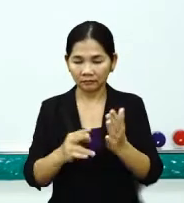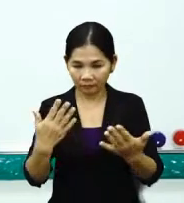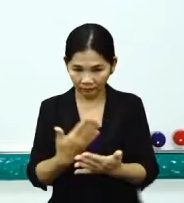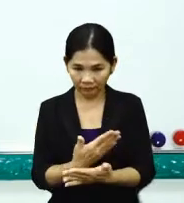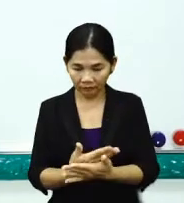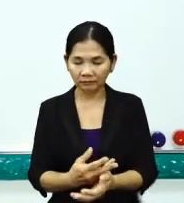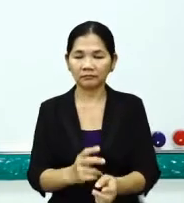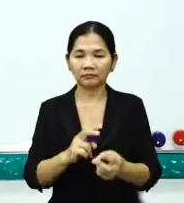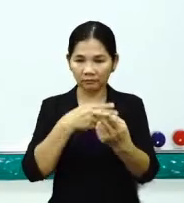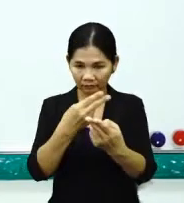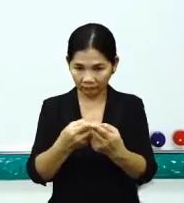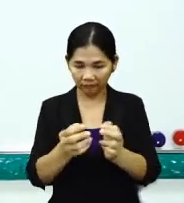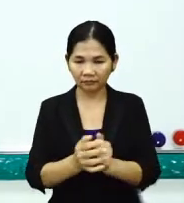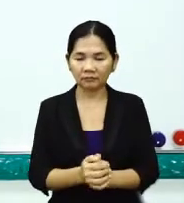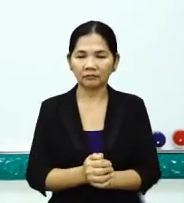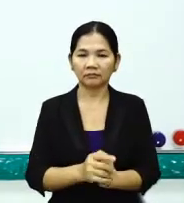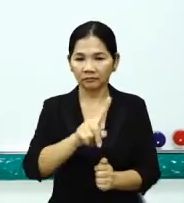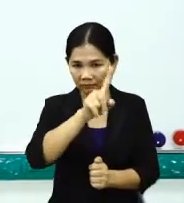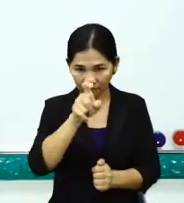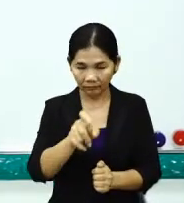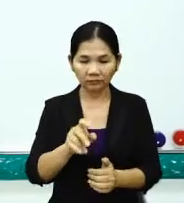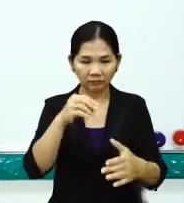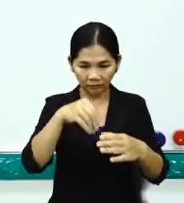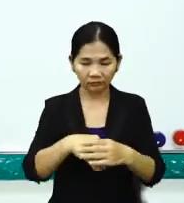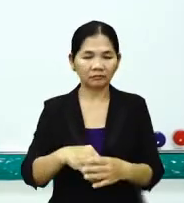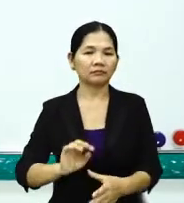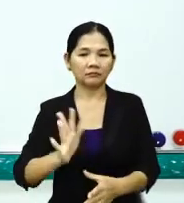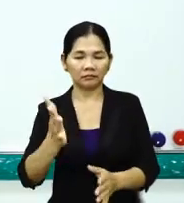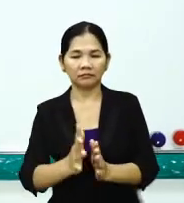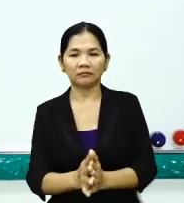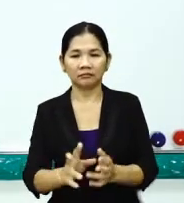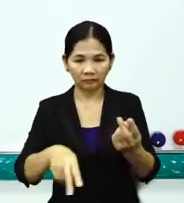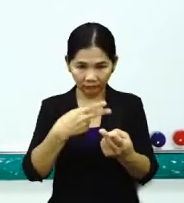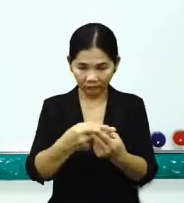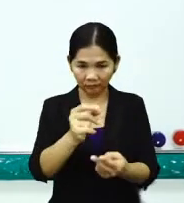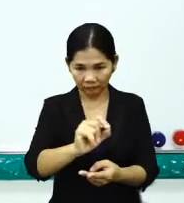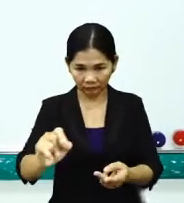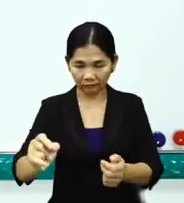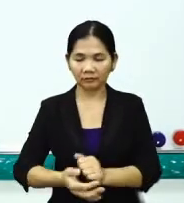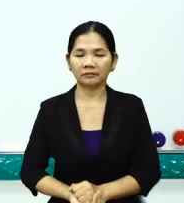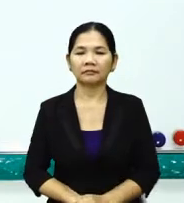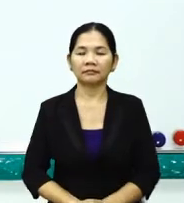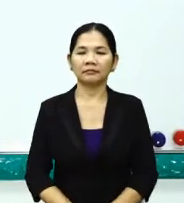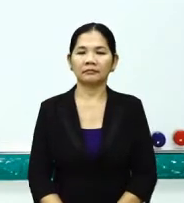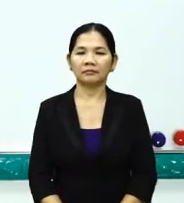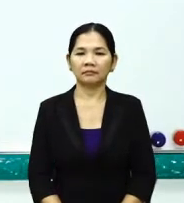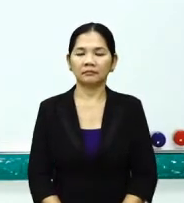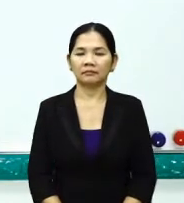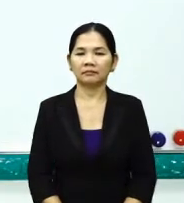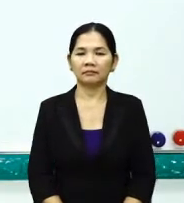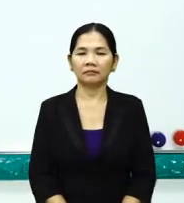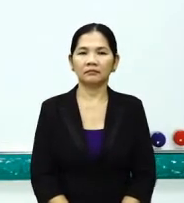chùm lại bà chẳng con mình bạch cấp xâm nụ này châu lên á con sẽ xây ta chùm lại chùm này cứ màu